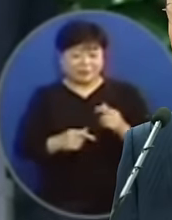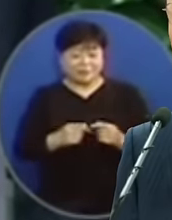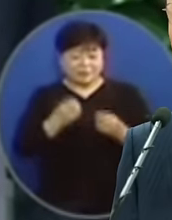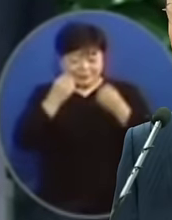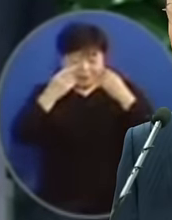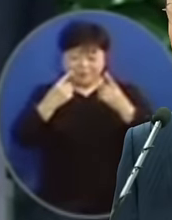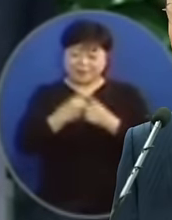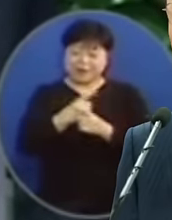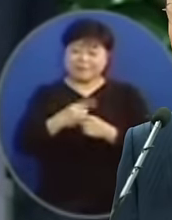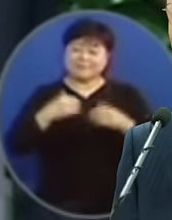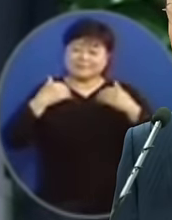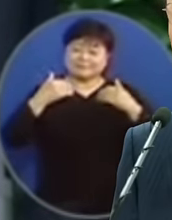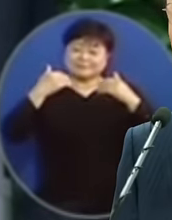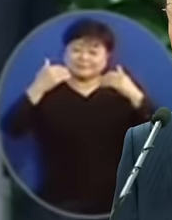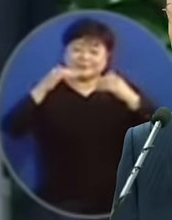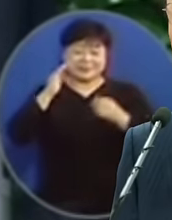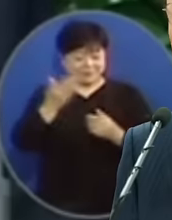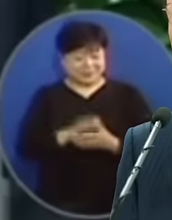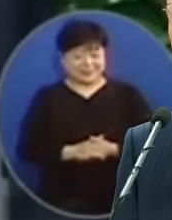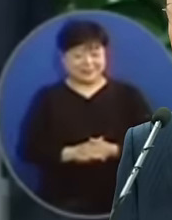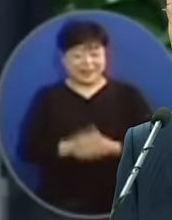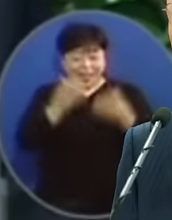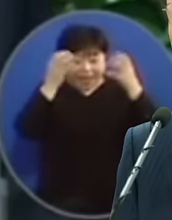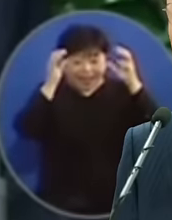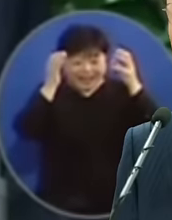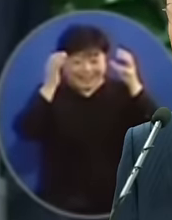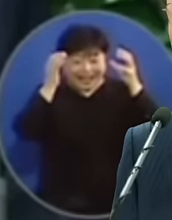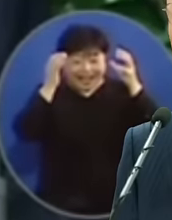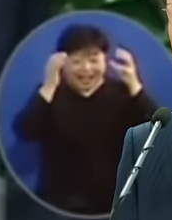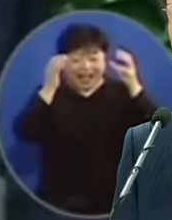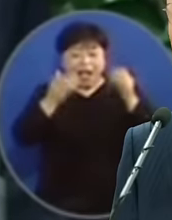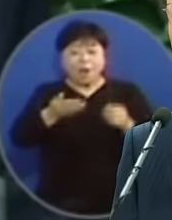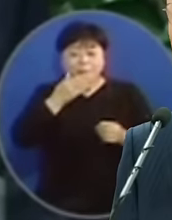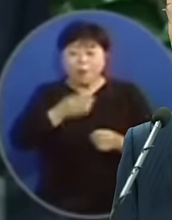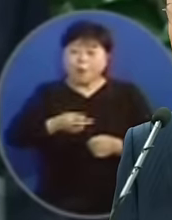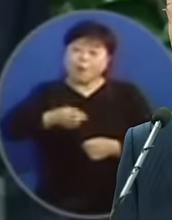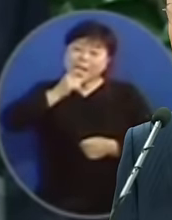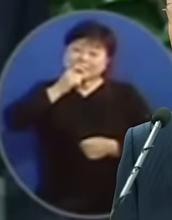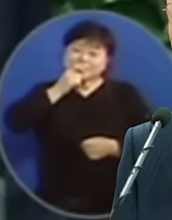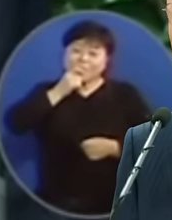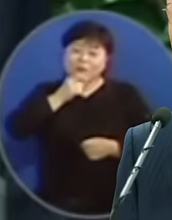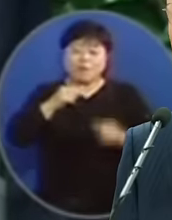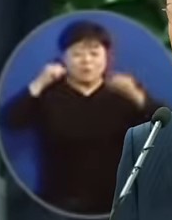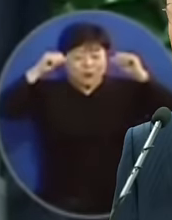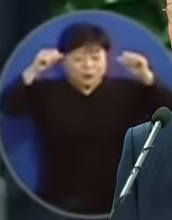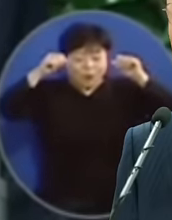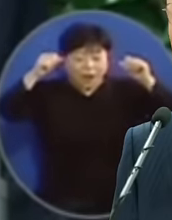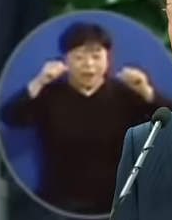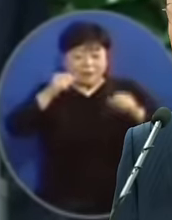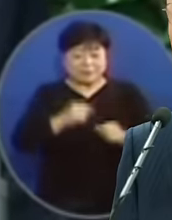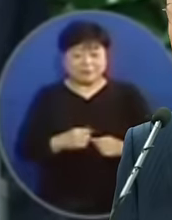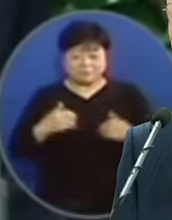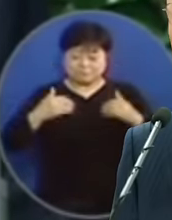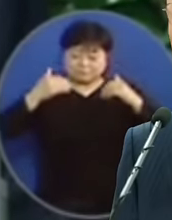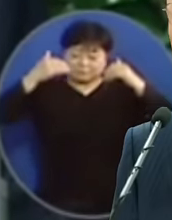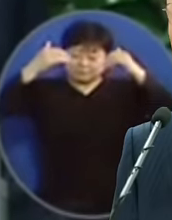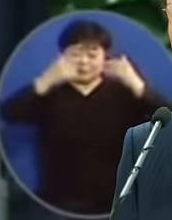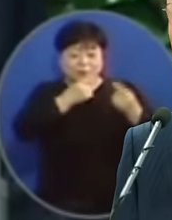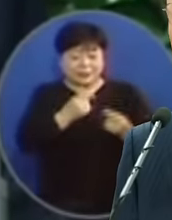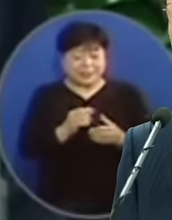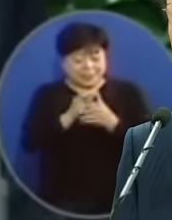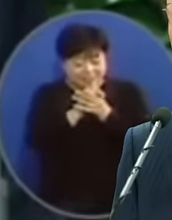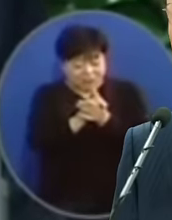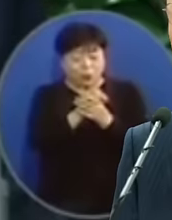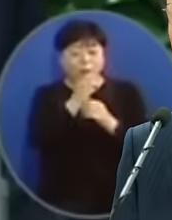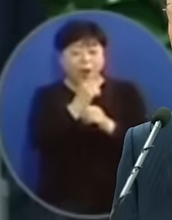사람으로 자라는 것입니다. 어린아이가 먹고 마시고 운동하고 하면 점점 자라는 것처럼 여러분